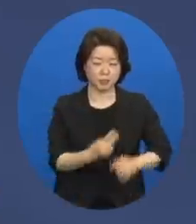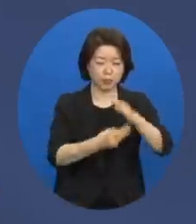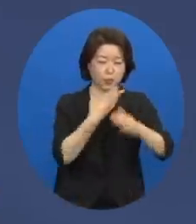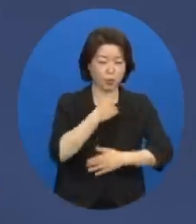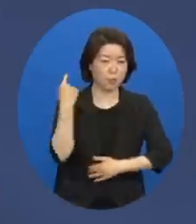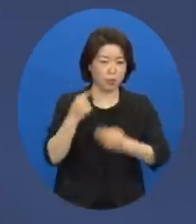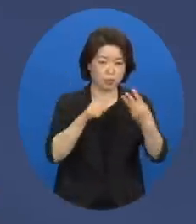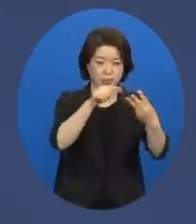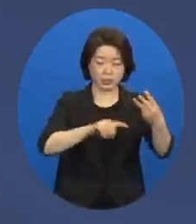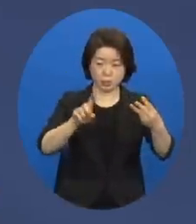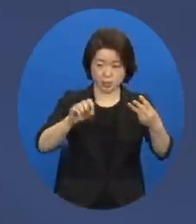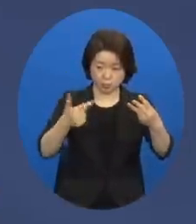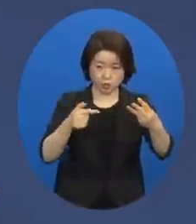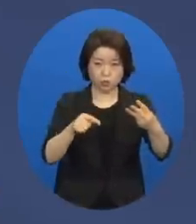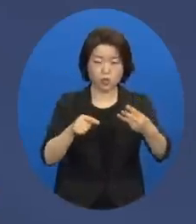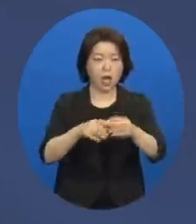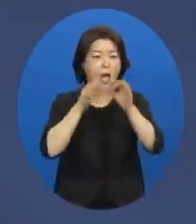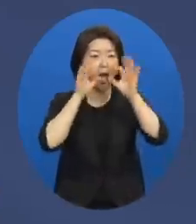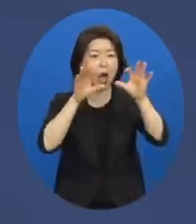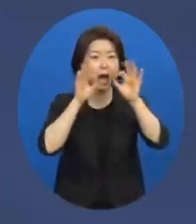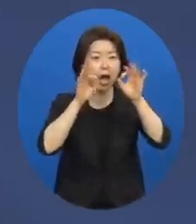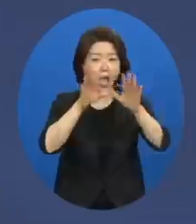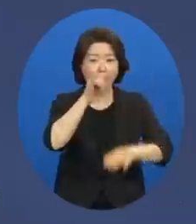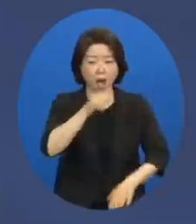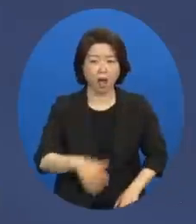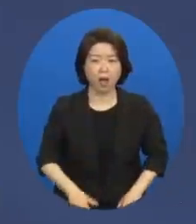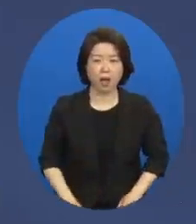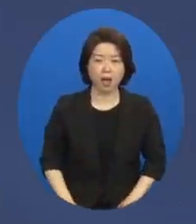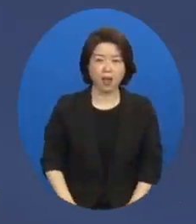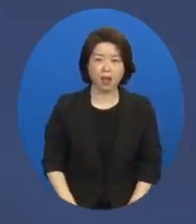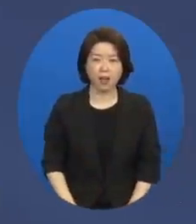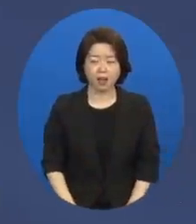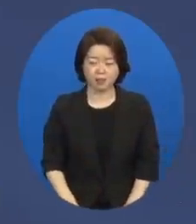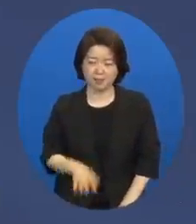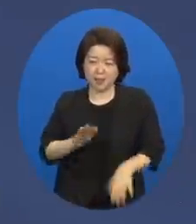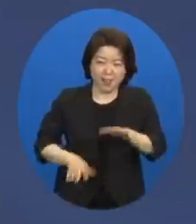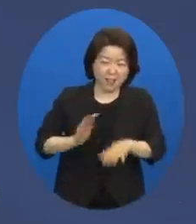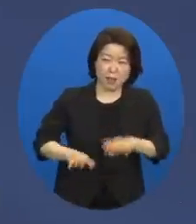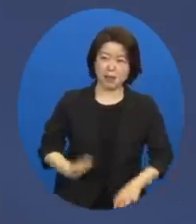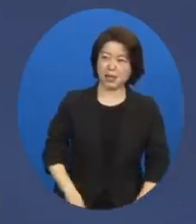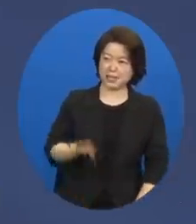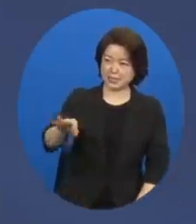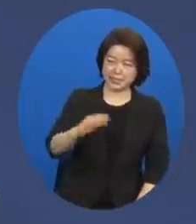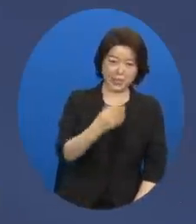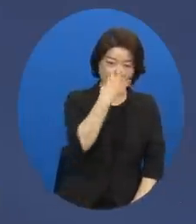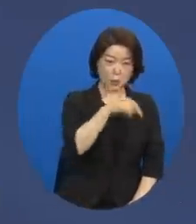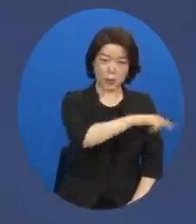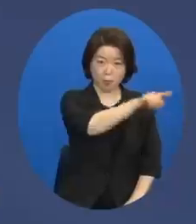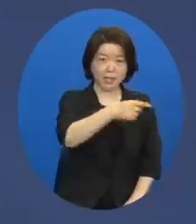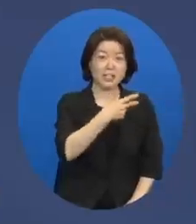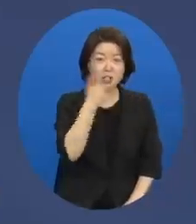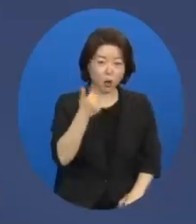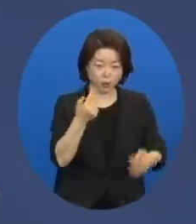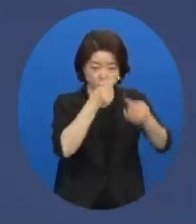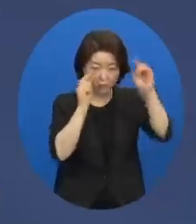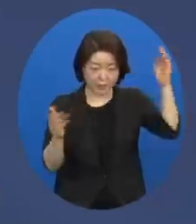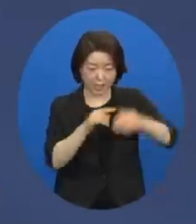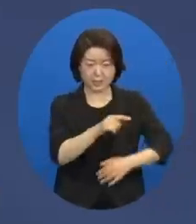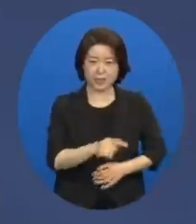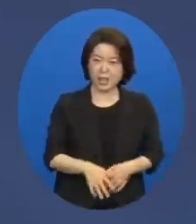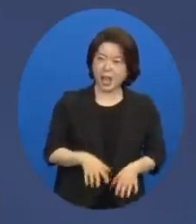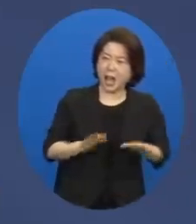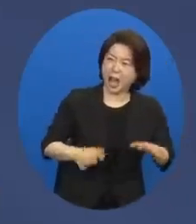3장 16절에 복음을 외치기 시작했습니다. 그랬더니 발을 굴르면서 막 이 교만한 애들이 대학생 애들이 발을